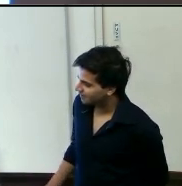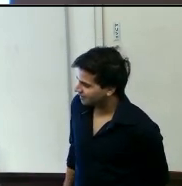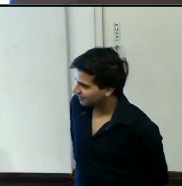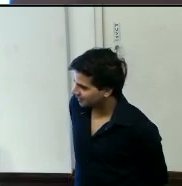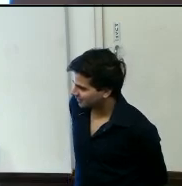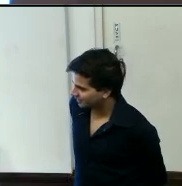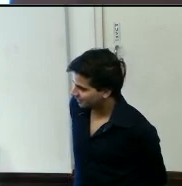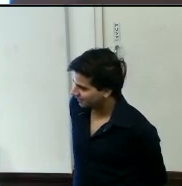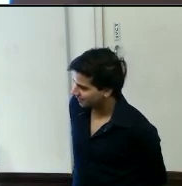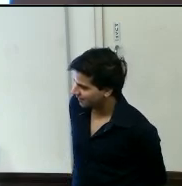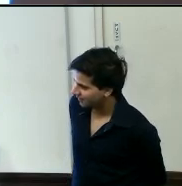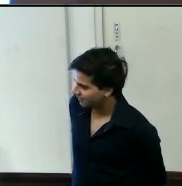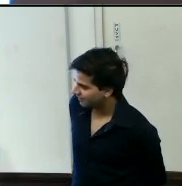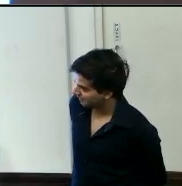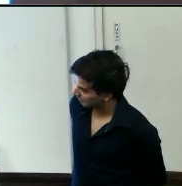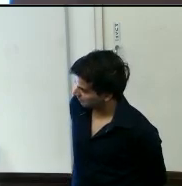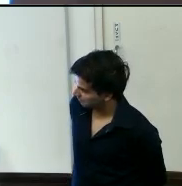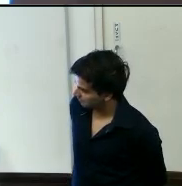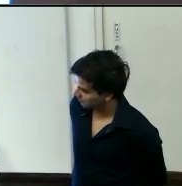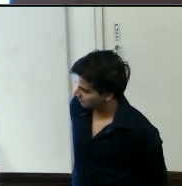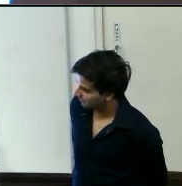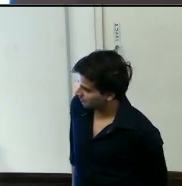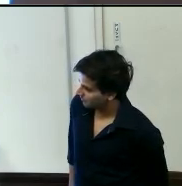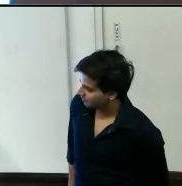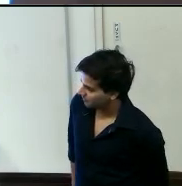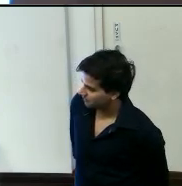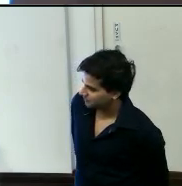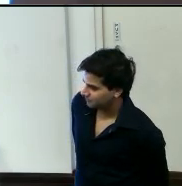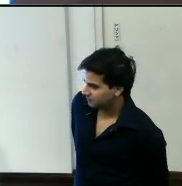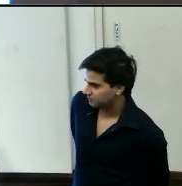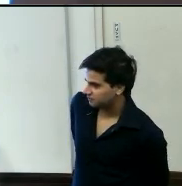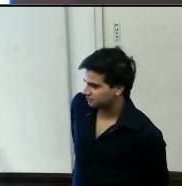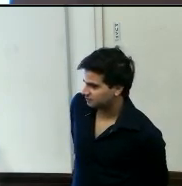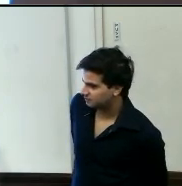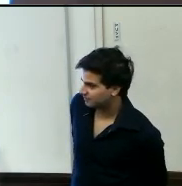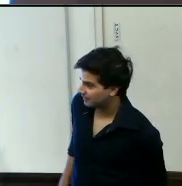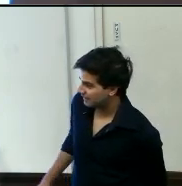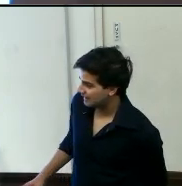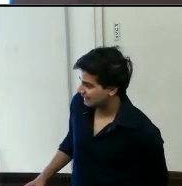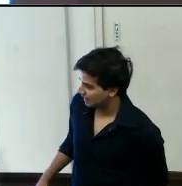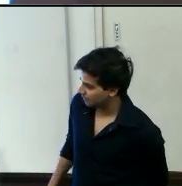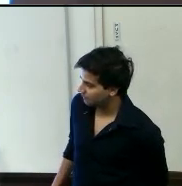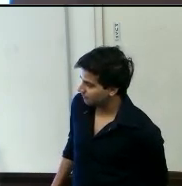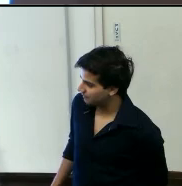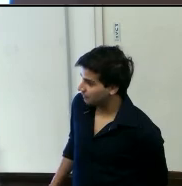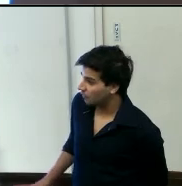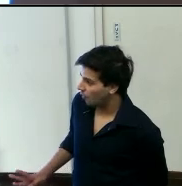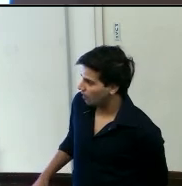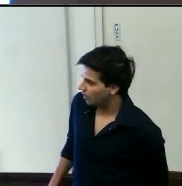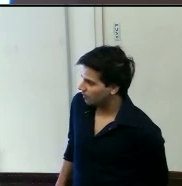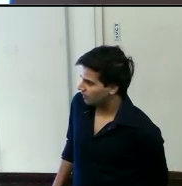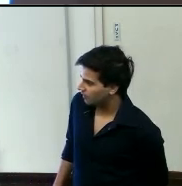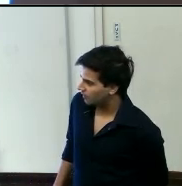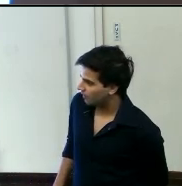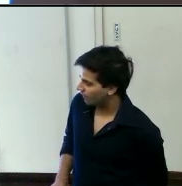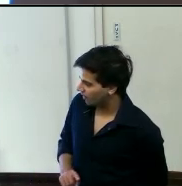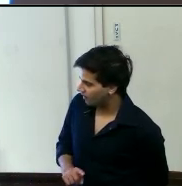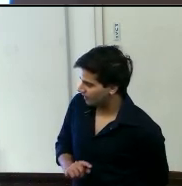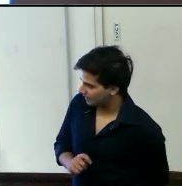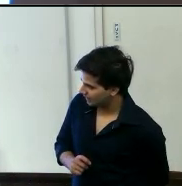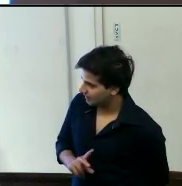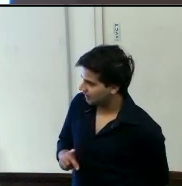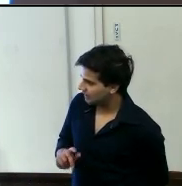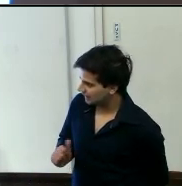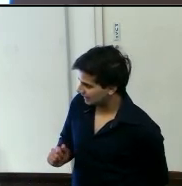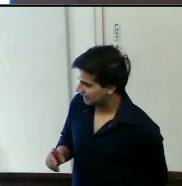ಹಂಗೆ ಬರೀಬೇಕು. ಅದು ಬಿಟ್ಟು ಬೇರೆ ಥರದಲ್ಲಿ ಅದನ್ನು ಯೋಚನೆ ಮಾಡೋ ಸಾಧ್ಯತೆ ಕೊಟ್ಟಿಲ್ಲ. ಇವಾಗ ಬಾಟ್ಲಿಗಳಲ್ಲಿ ಇವಾಗ ವಾಟರ್